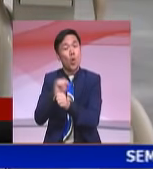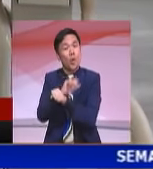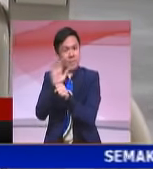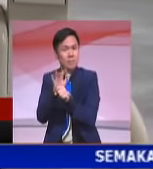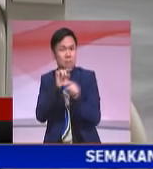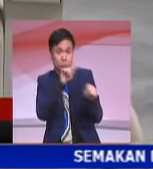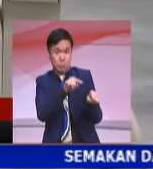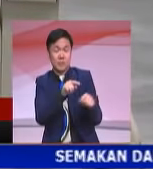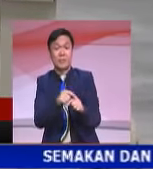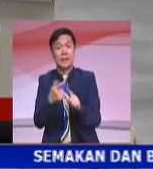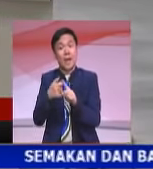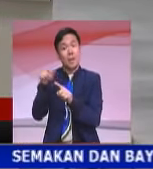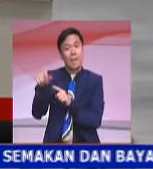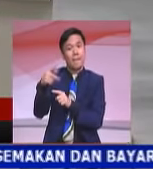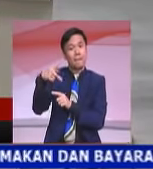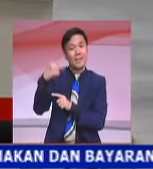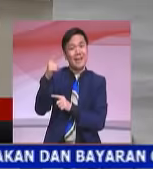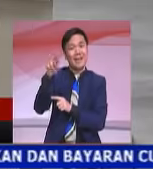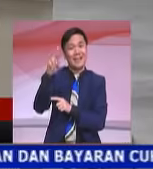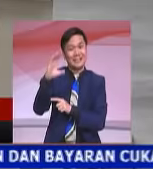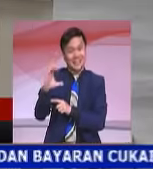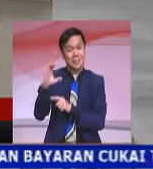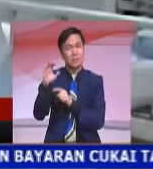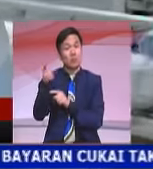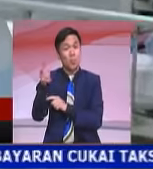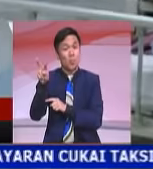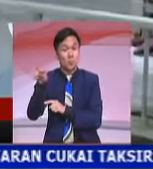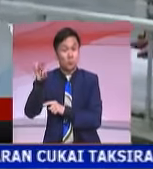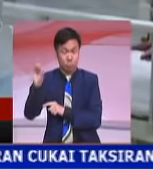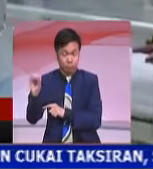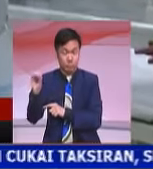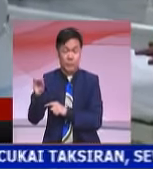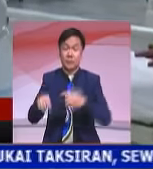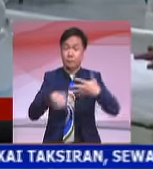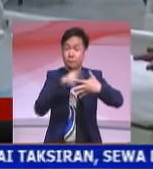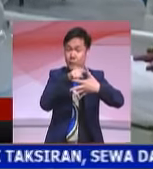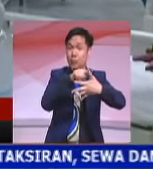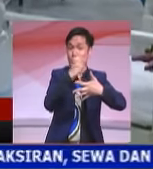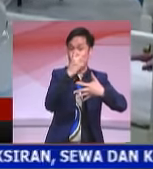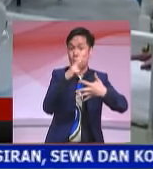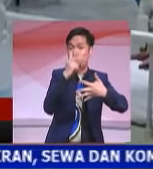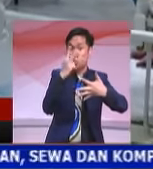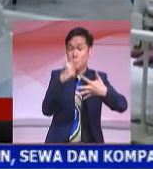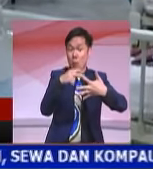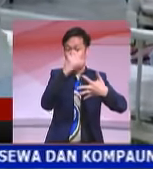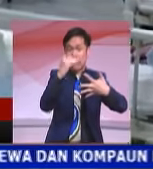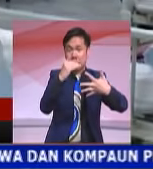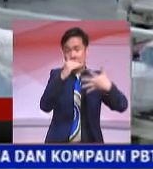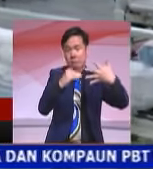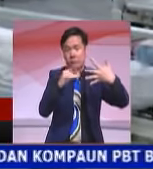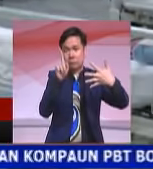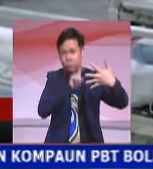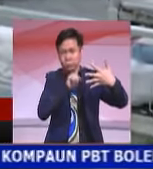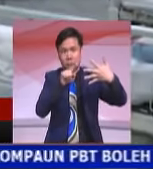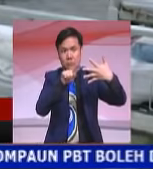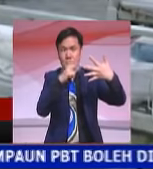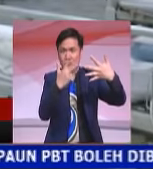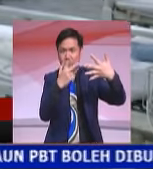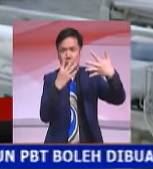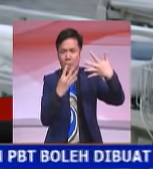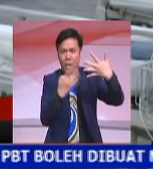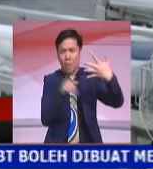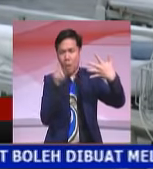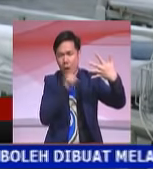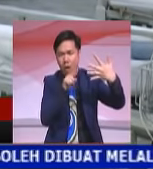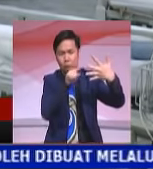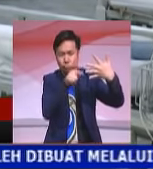COVID-19 dari PKRC MAEPS 2.0, kategori 1 dan 2 yang berubah ke kategori 3, 4 atau